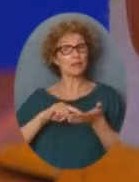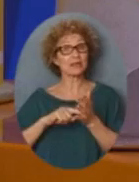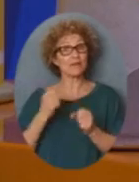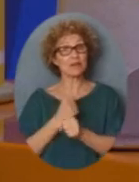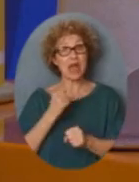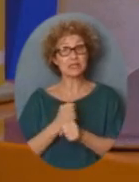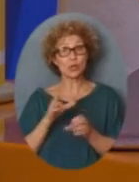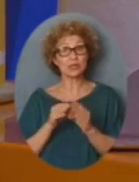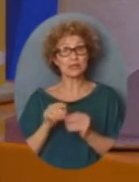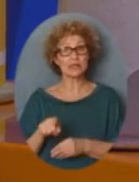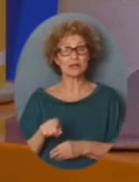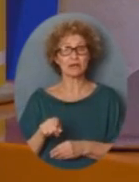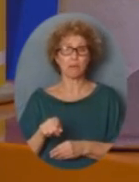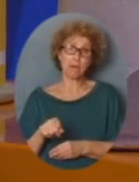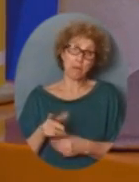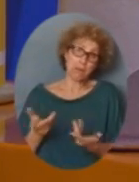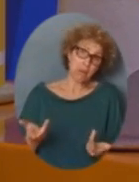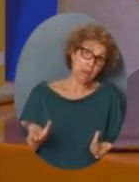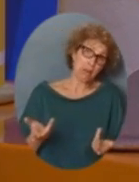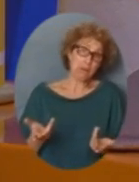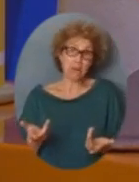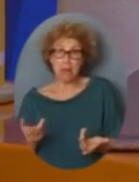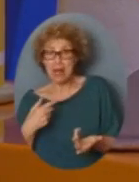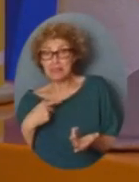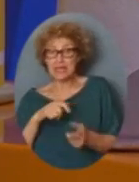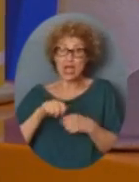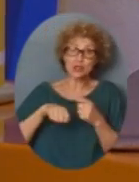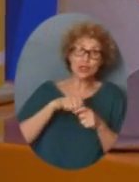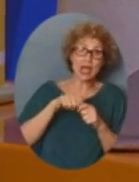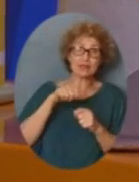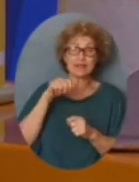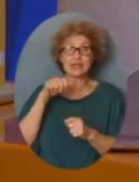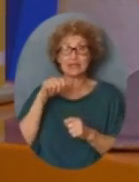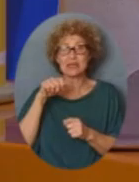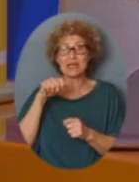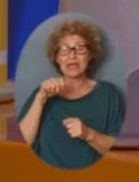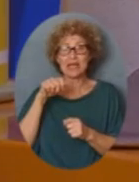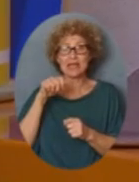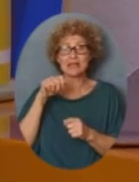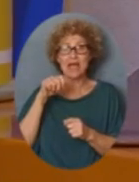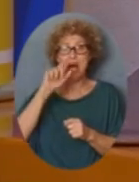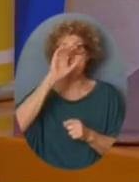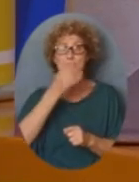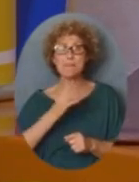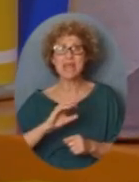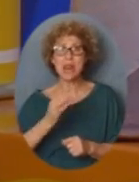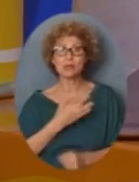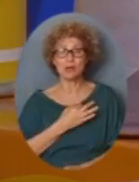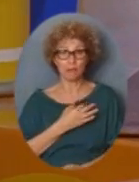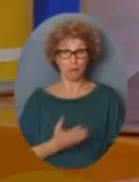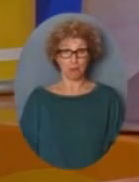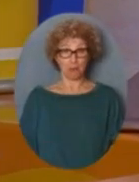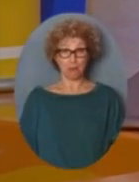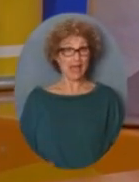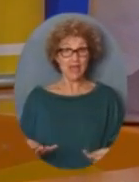בו? אני קשרתי אליו את הפיל שלי. אבל איפה